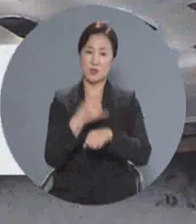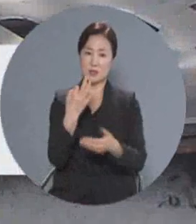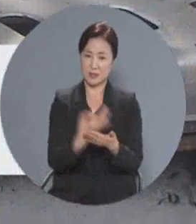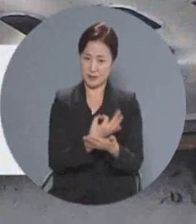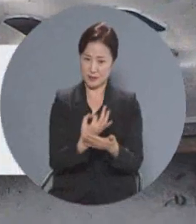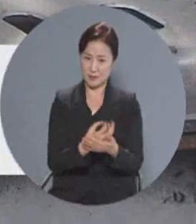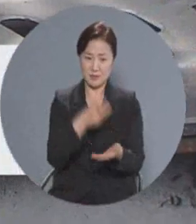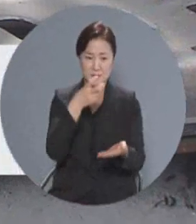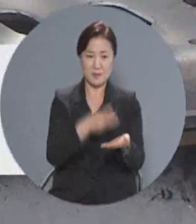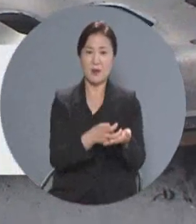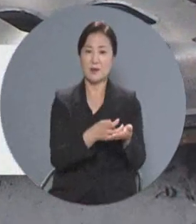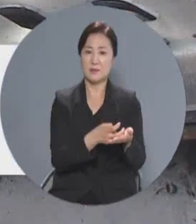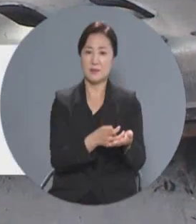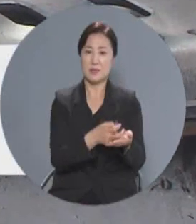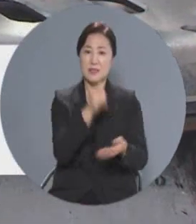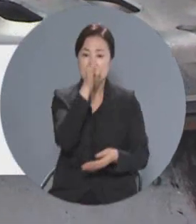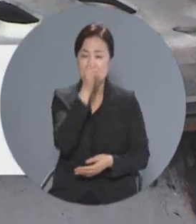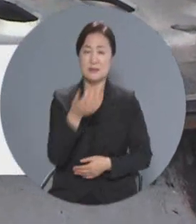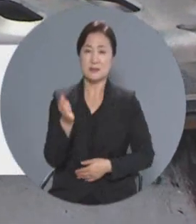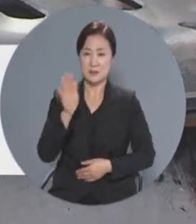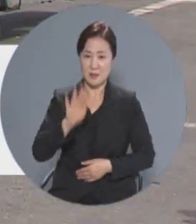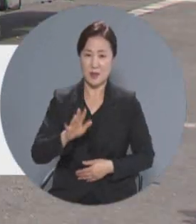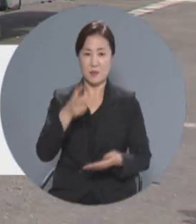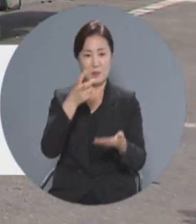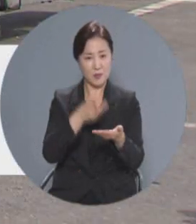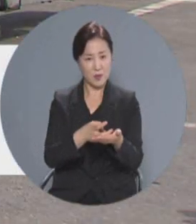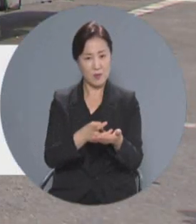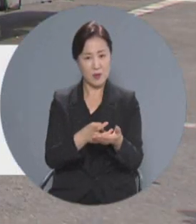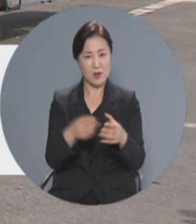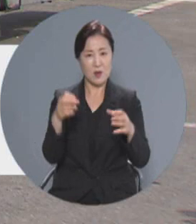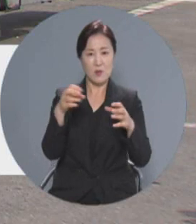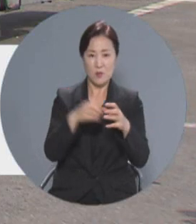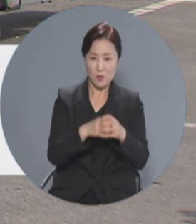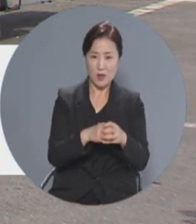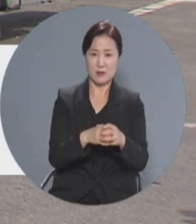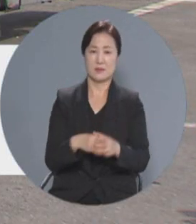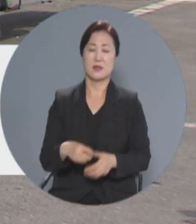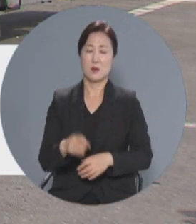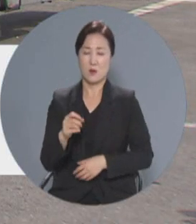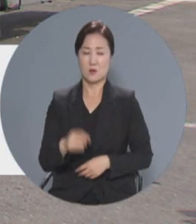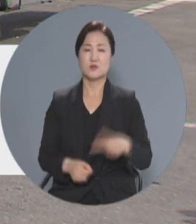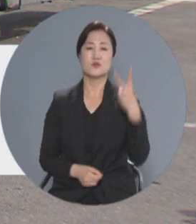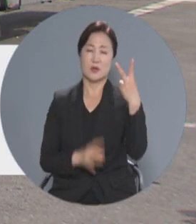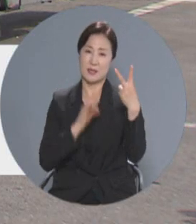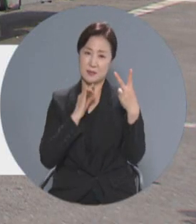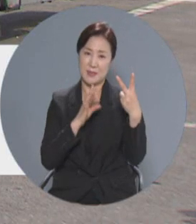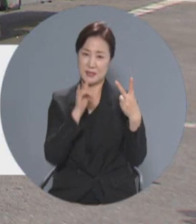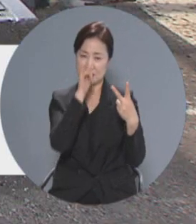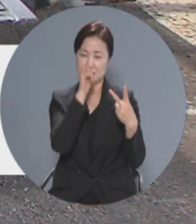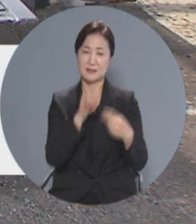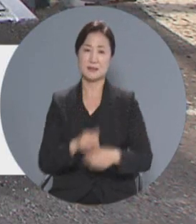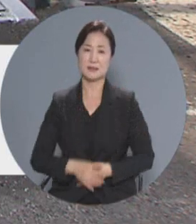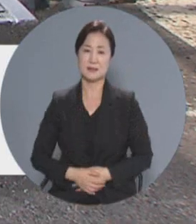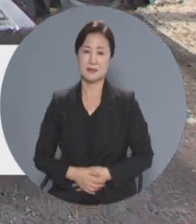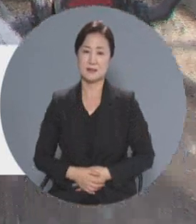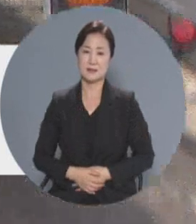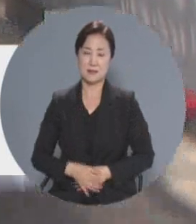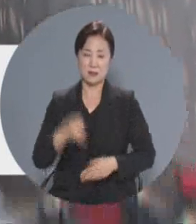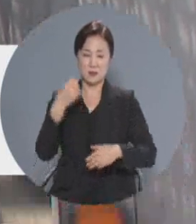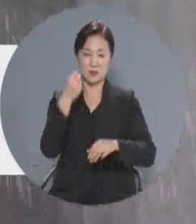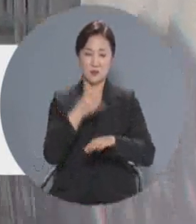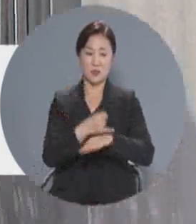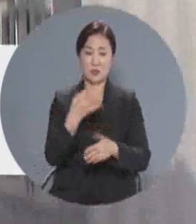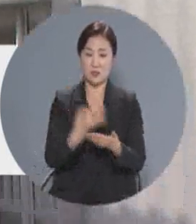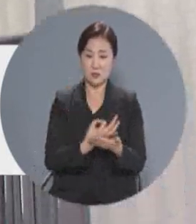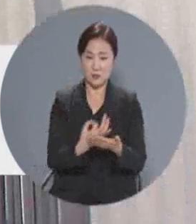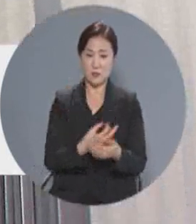법이 만들어지긴 한데 법에 들어가 있는 건 딱 두 가지 차종밖에 없어요. 최저임금도